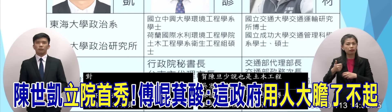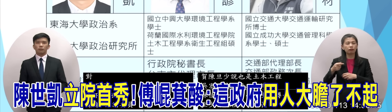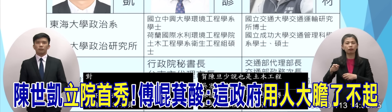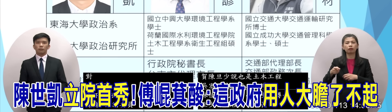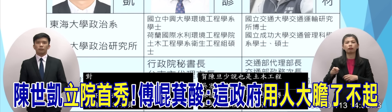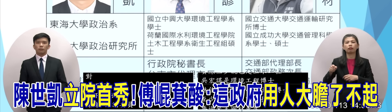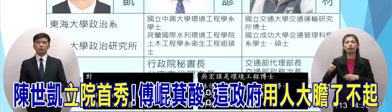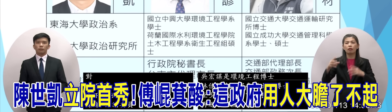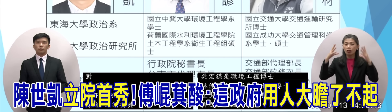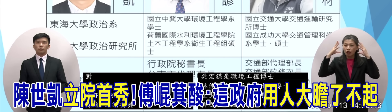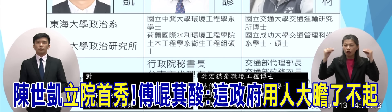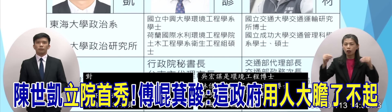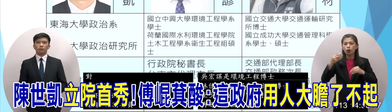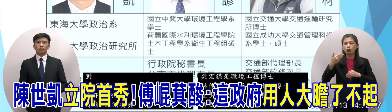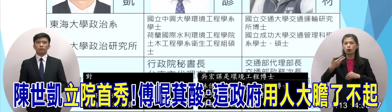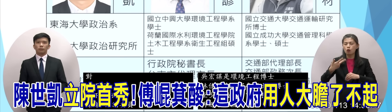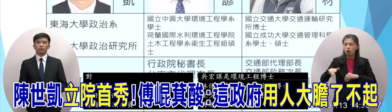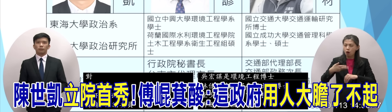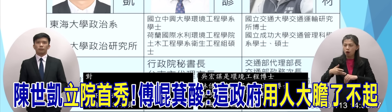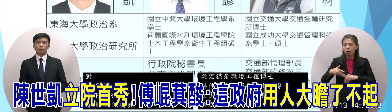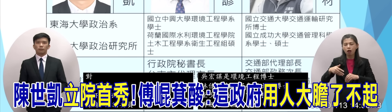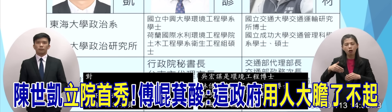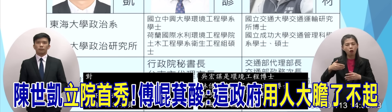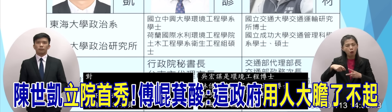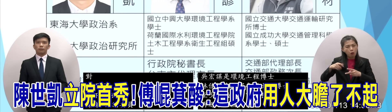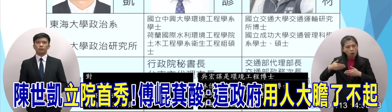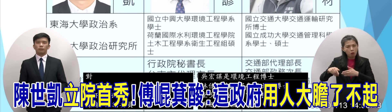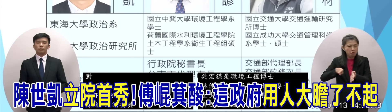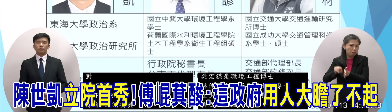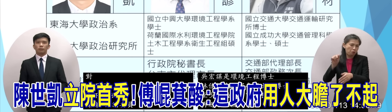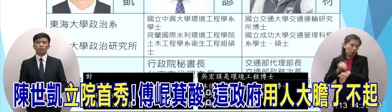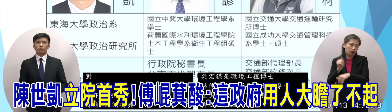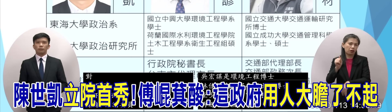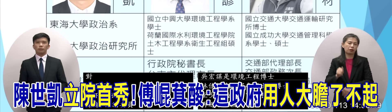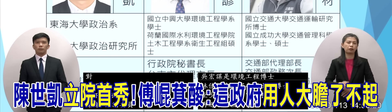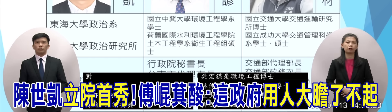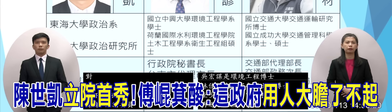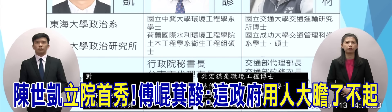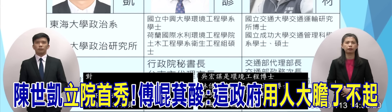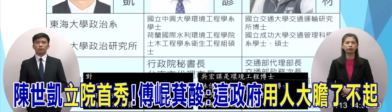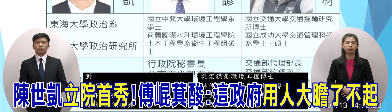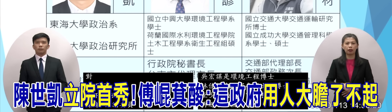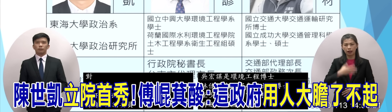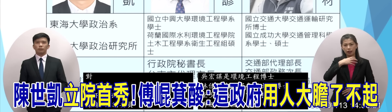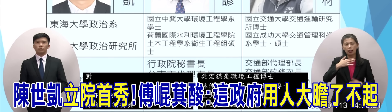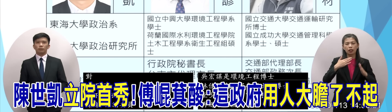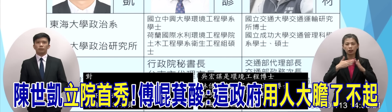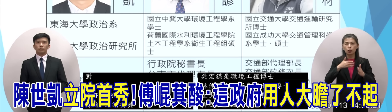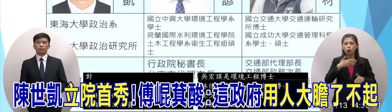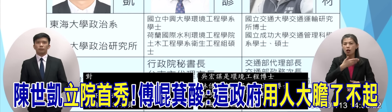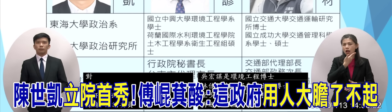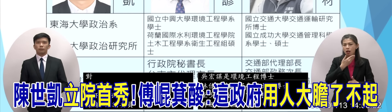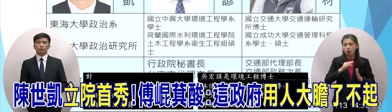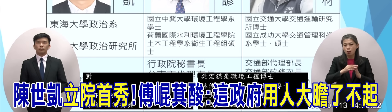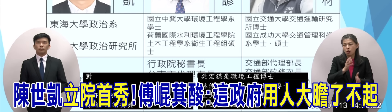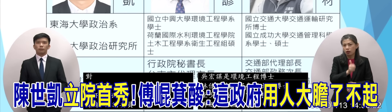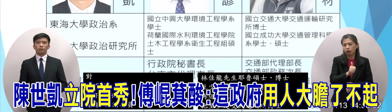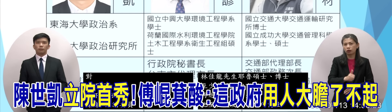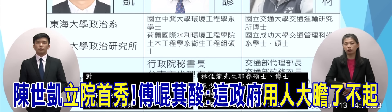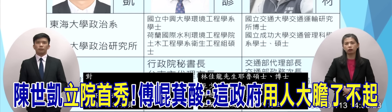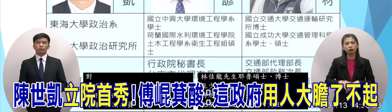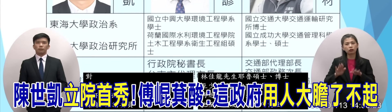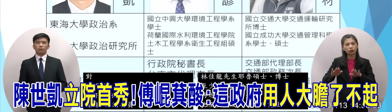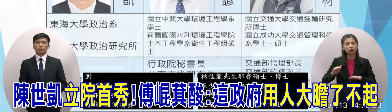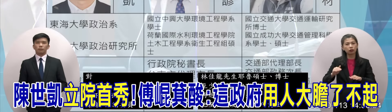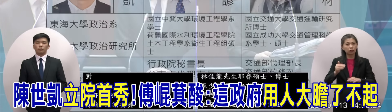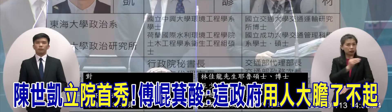水利工程方面的专业，哦，也当过台南市政府水利局长。现在的陈世